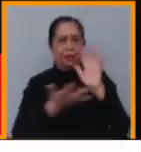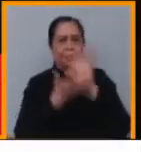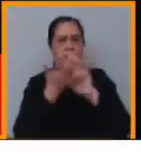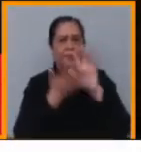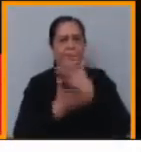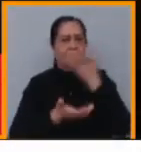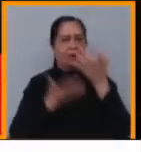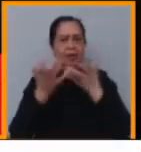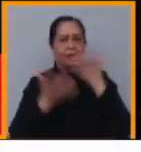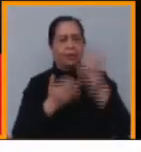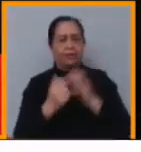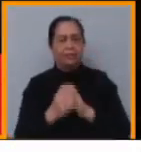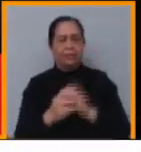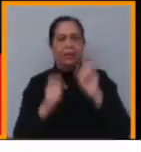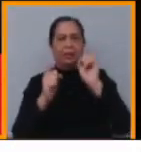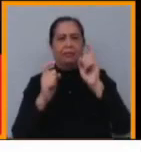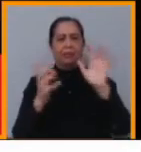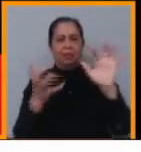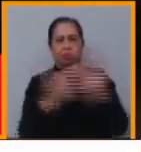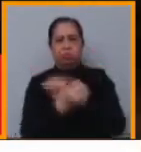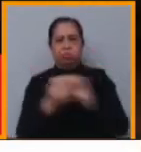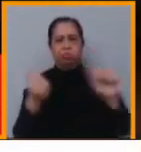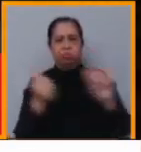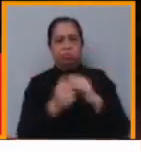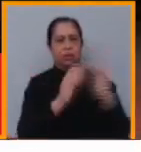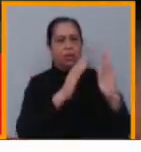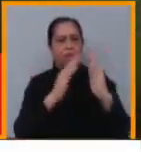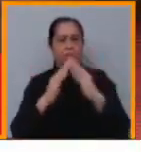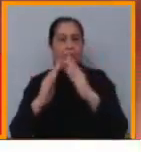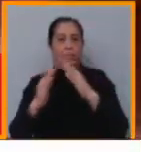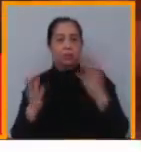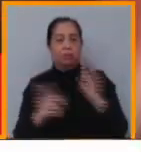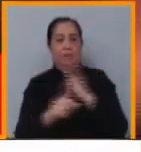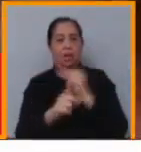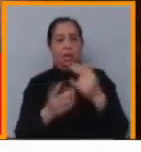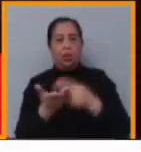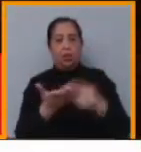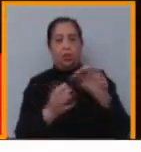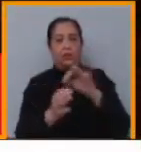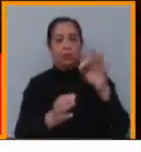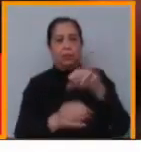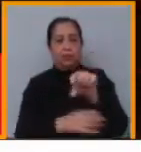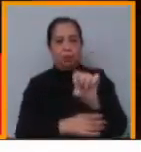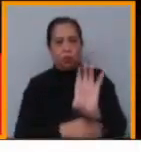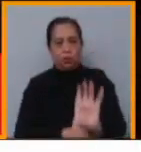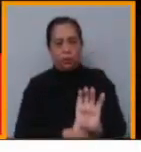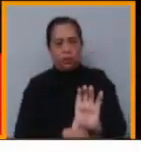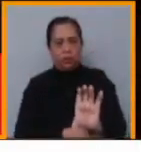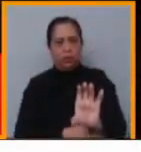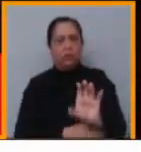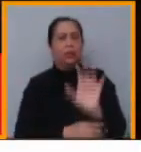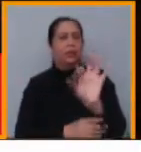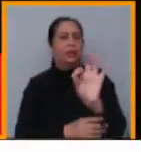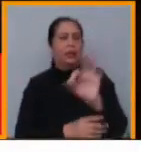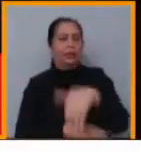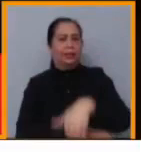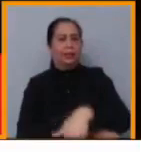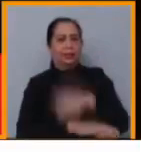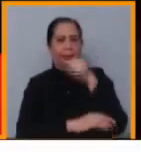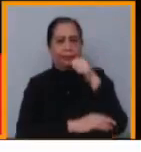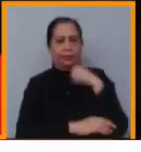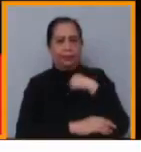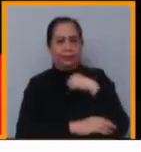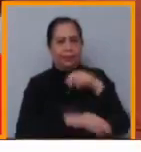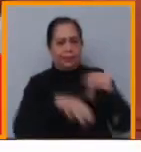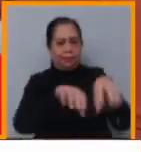Mabilis na nilamon ng apoy ang ilang bahay sa bahaging ito ng Barangay Holy Spirit, Quezon City. Pasado alas 9 kagabi, ang magkakadikit na bahay gawa sa